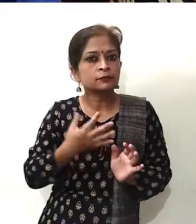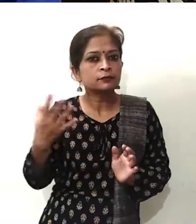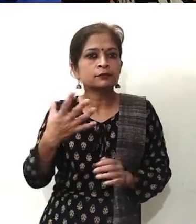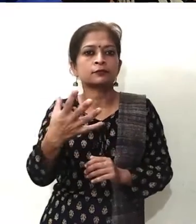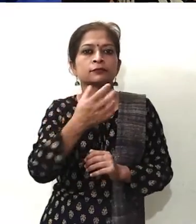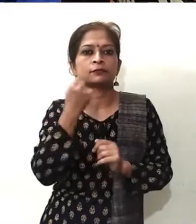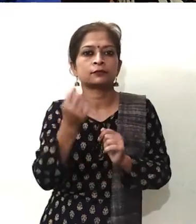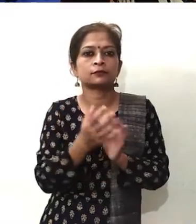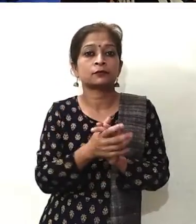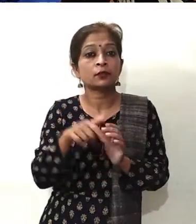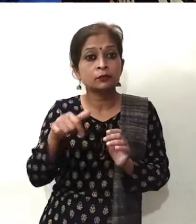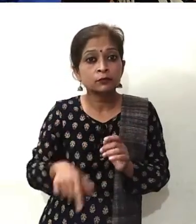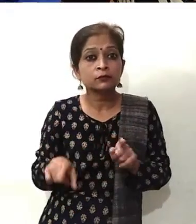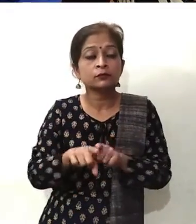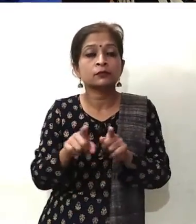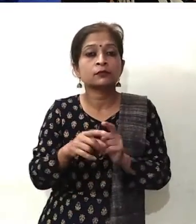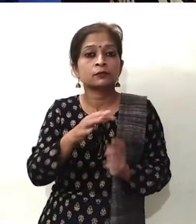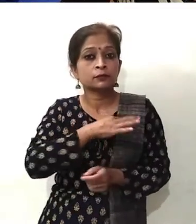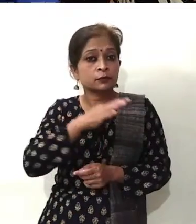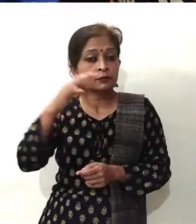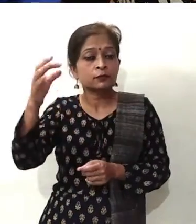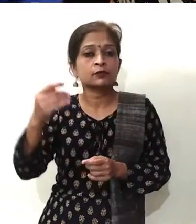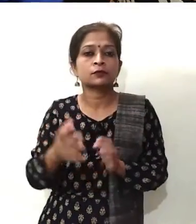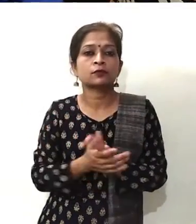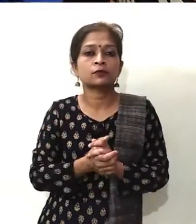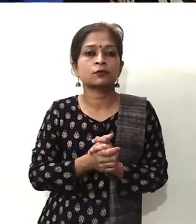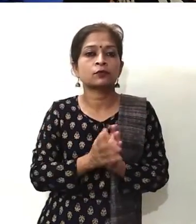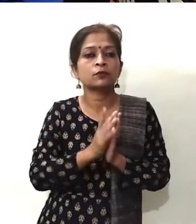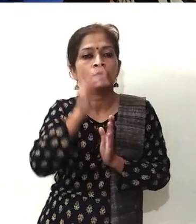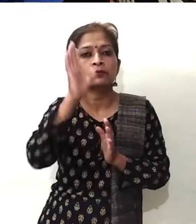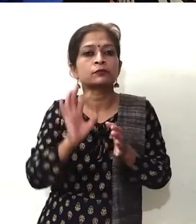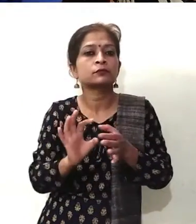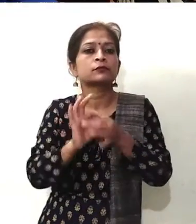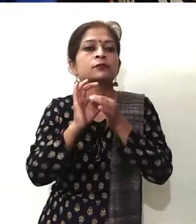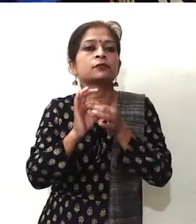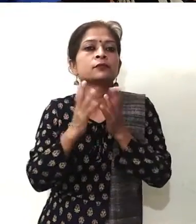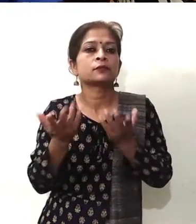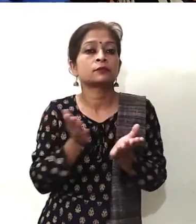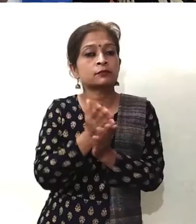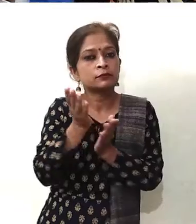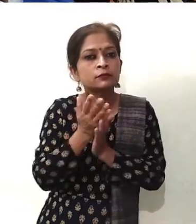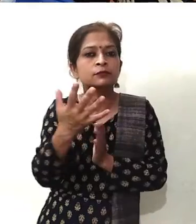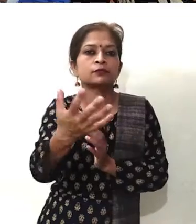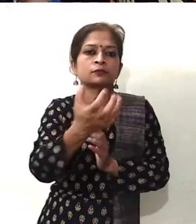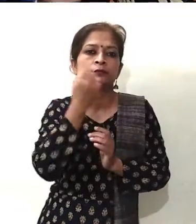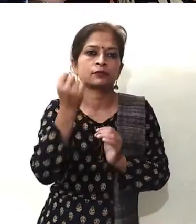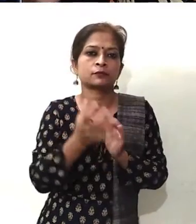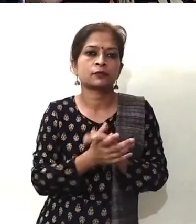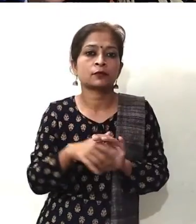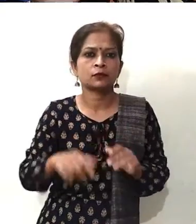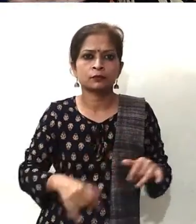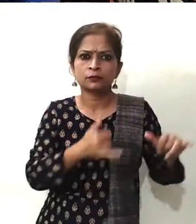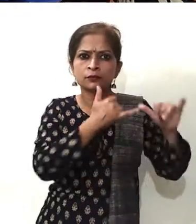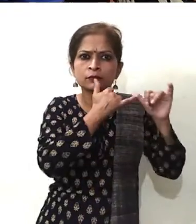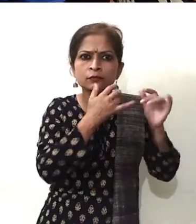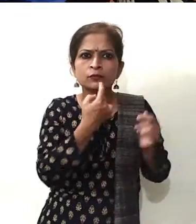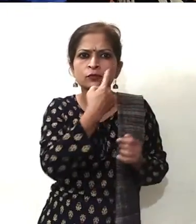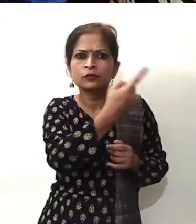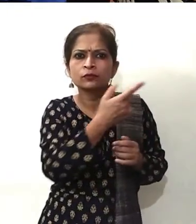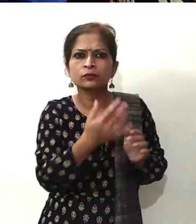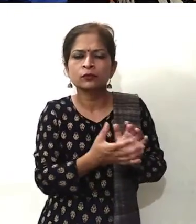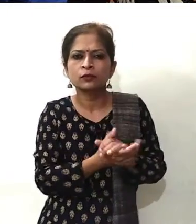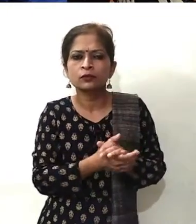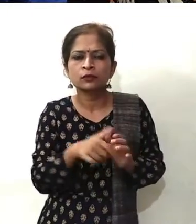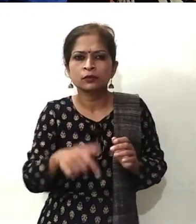माध्यम है मुक्ति का। इसलिए आप देखते नहीं है कृष्ण बोलते हैं अर्जुन को, जब वो बोलता है कि नहीं मैं लड़ाई नहीं करूंगा, मैं भाग